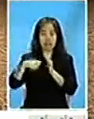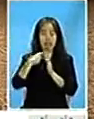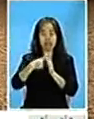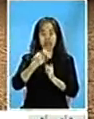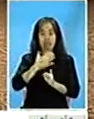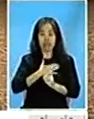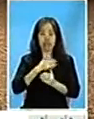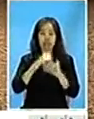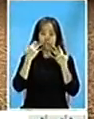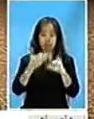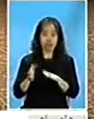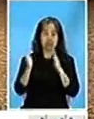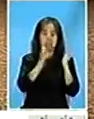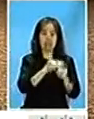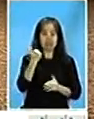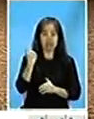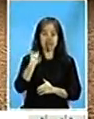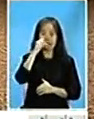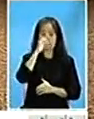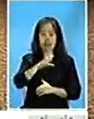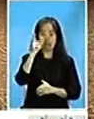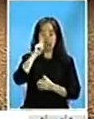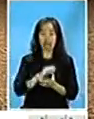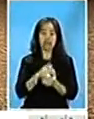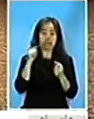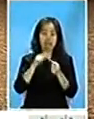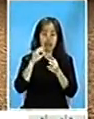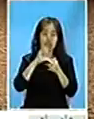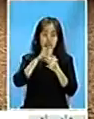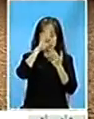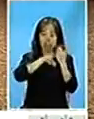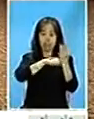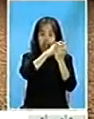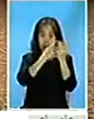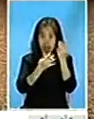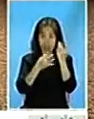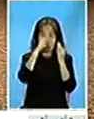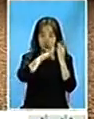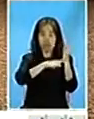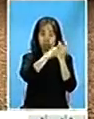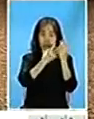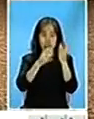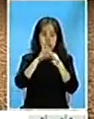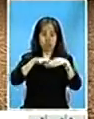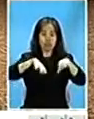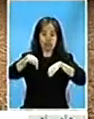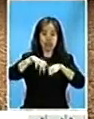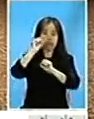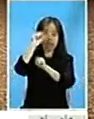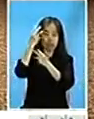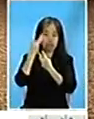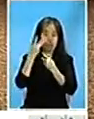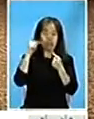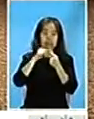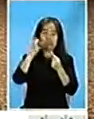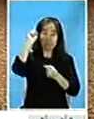นอกจากนั้นแล้วดิฉันก็อยากจะขอกลับเรียนว่านโยบายนะคะที่เป็นการจัดสวัสดิการยั่งยืนช่ว